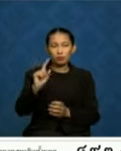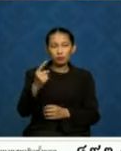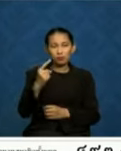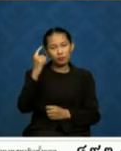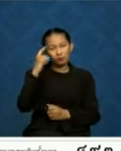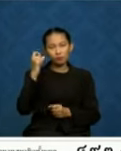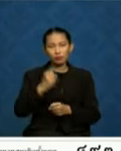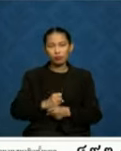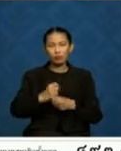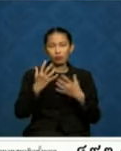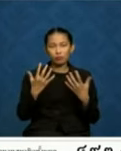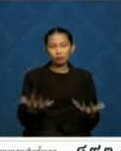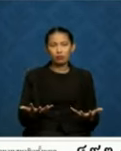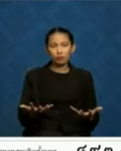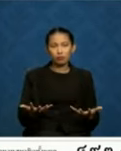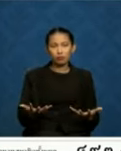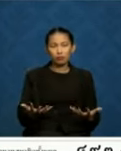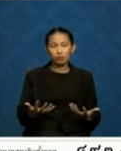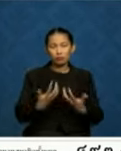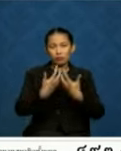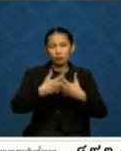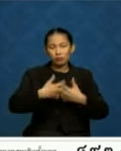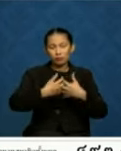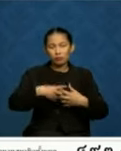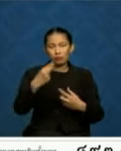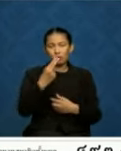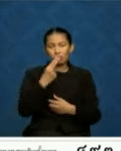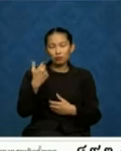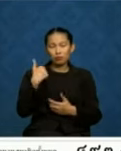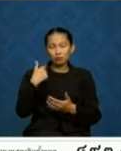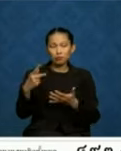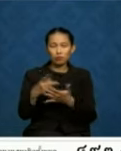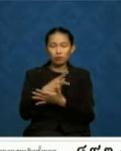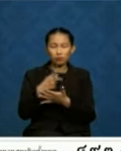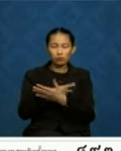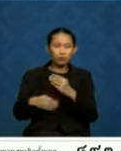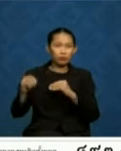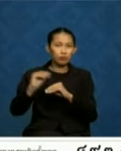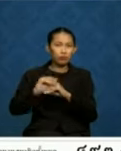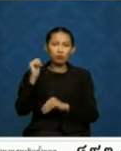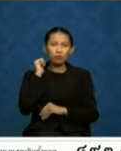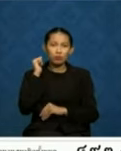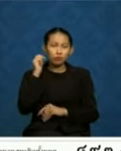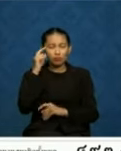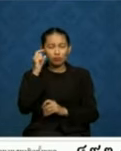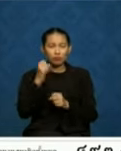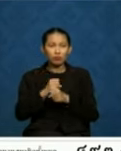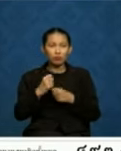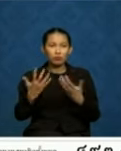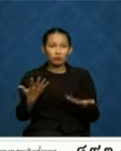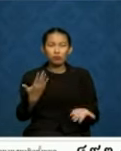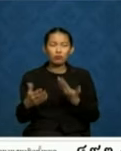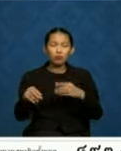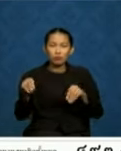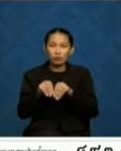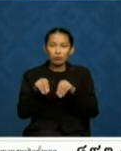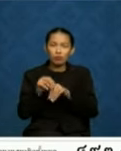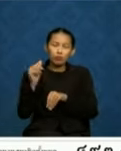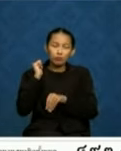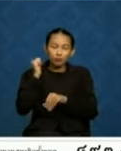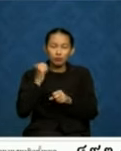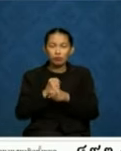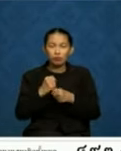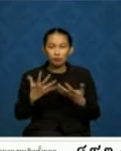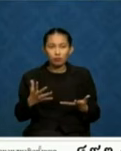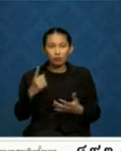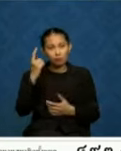งให้โรงงานยาสูบเนี่ยมีกำไรกลับไปเหมือนเดิมนะครับให้กลับไปเหมือนเดิมหรือว่าใกล้เคียงกว่าเดิม